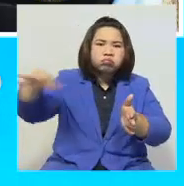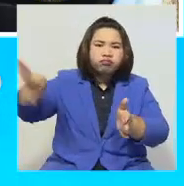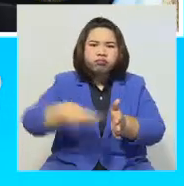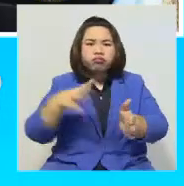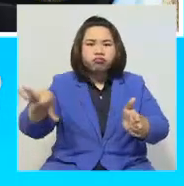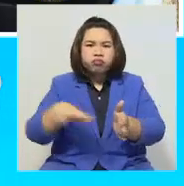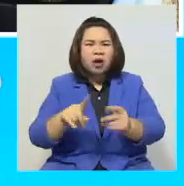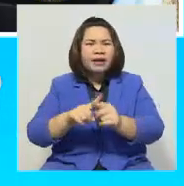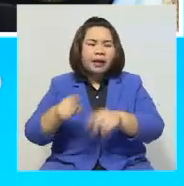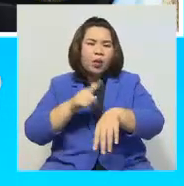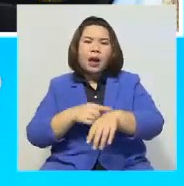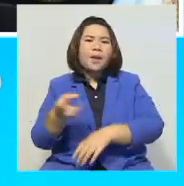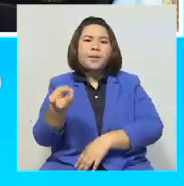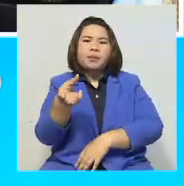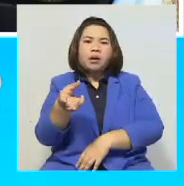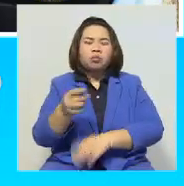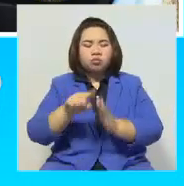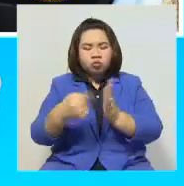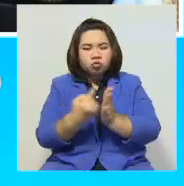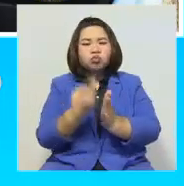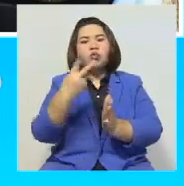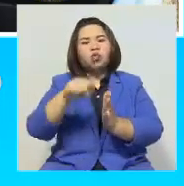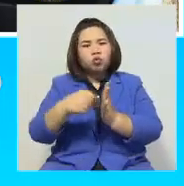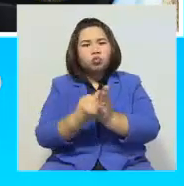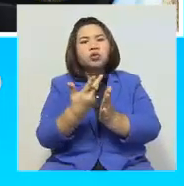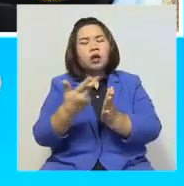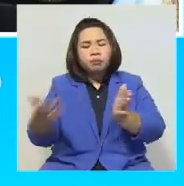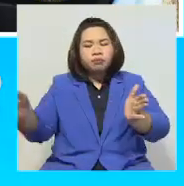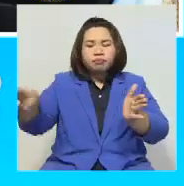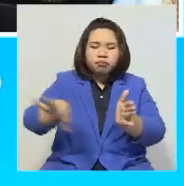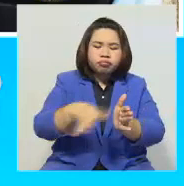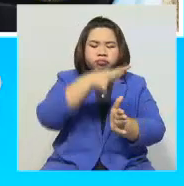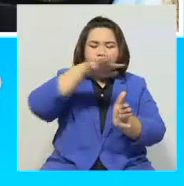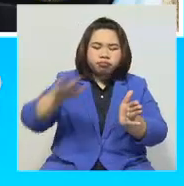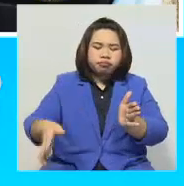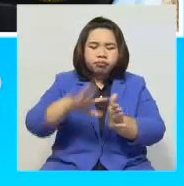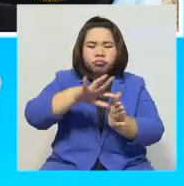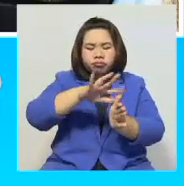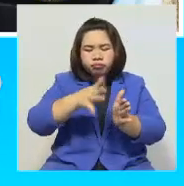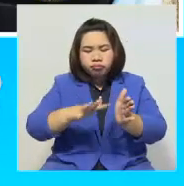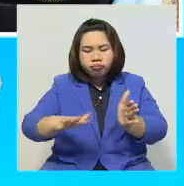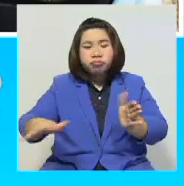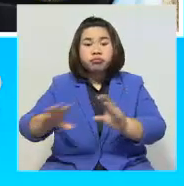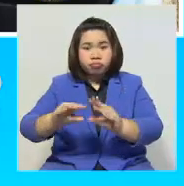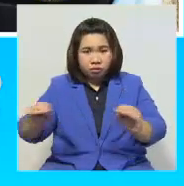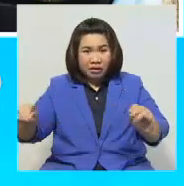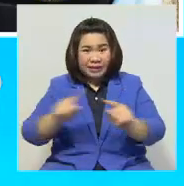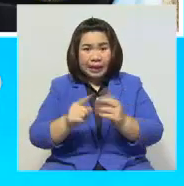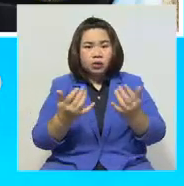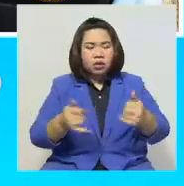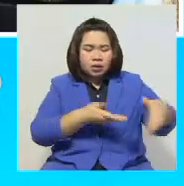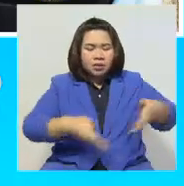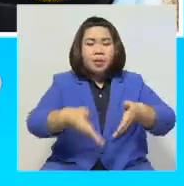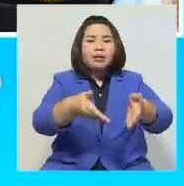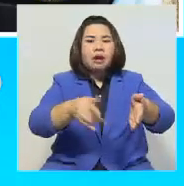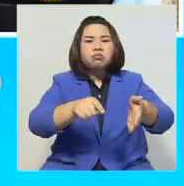มันเป็นช่วงระยะเวลาสั้นๆก็คือ 2-3 ชั่วโมงแล้วก็น้ำก็ลดนะครับแต่ว่าช่วงนี้อาจจะได้ระยะเวลายาวนานหน่อยนะครับเ